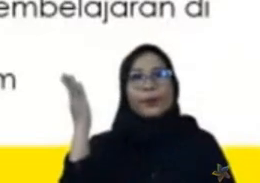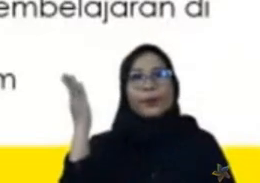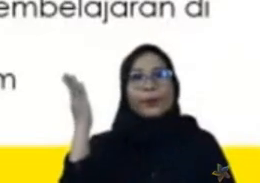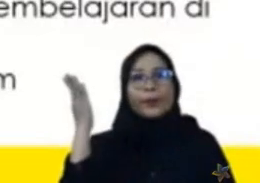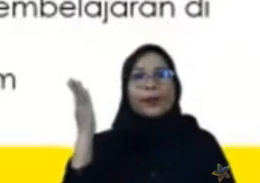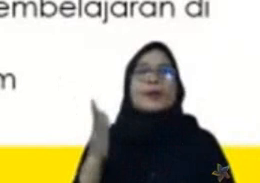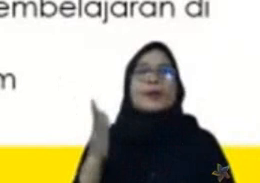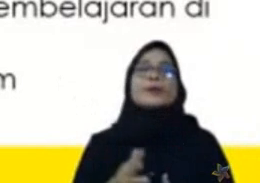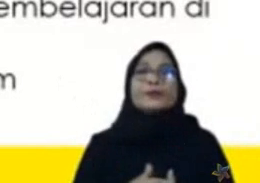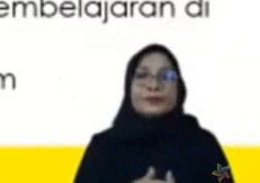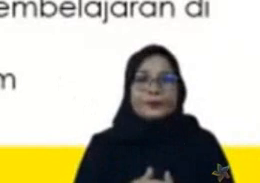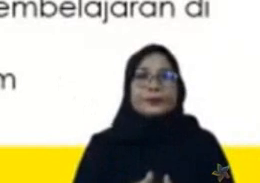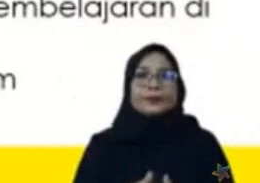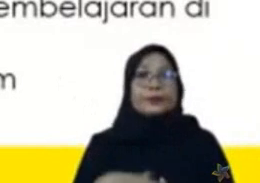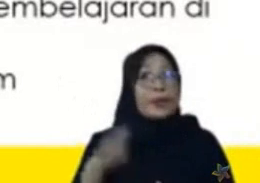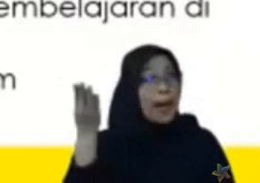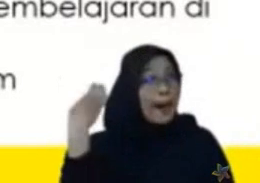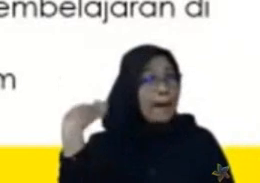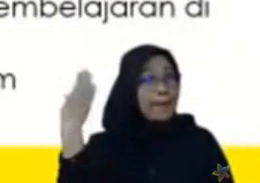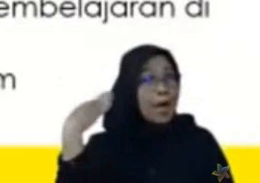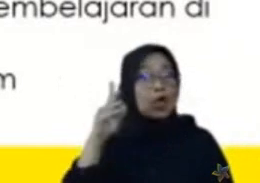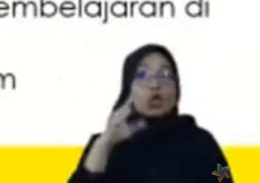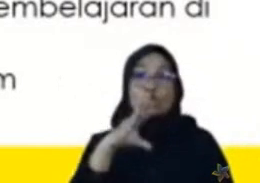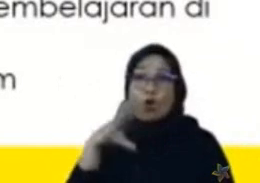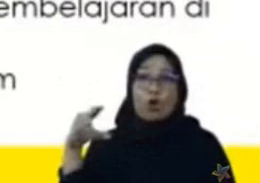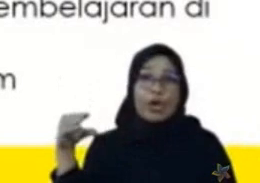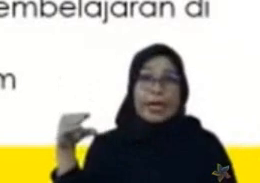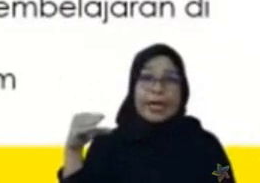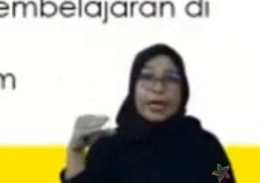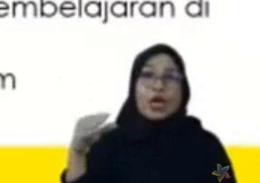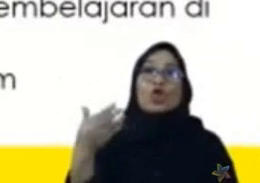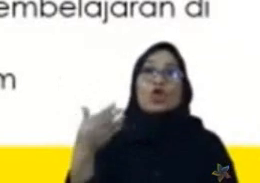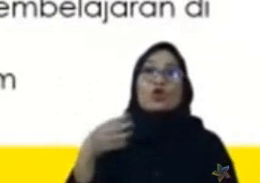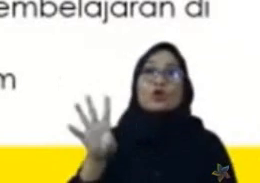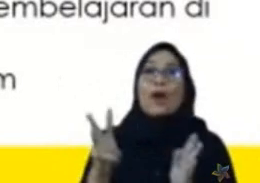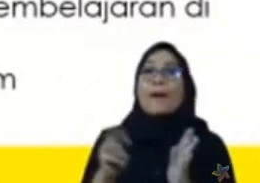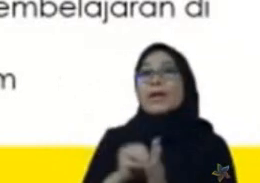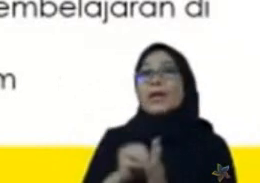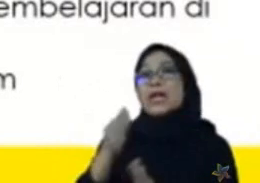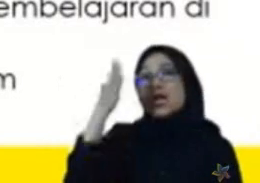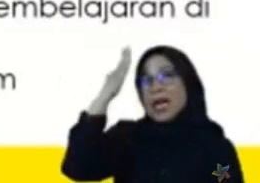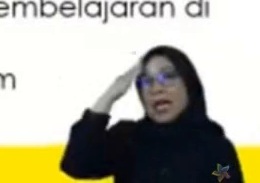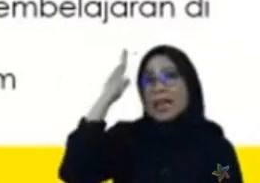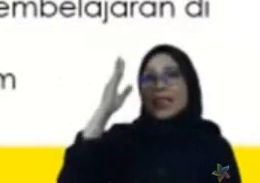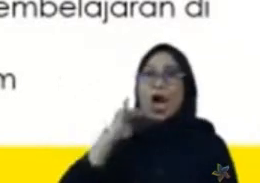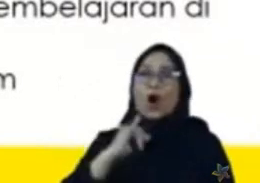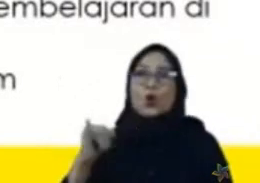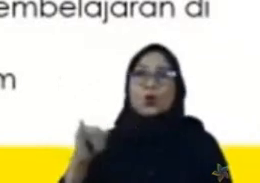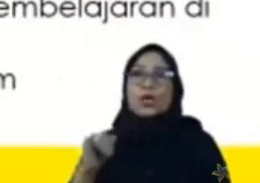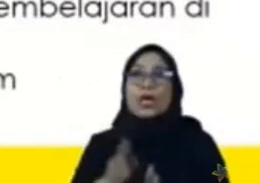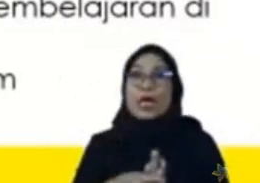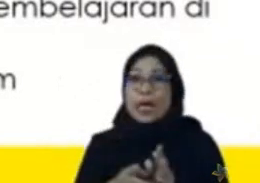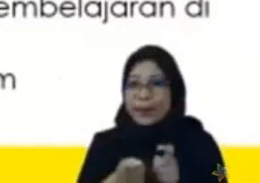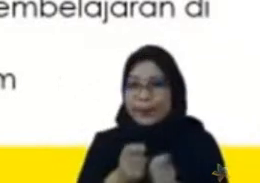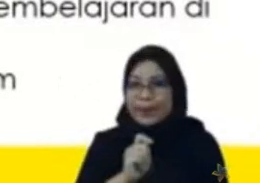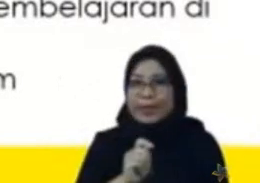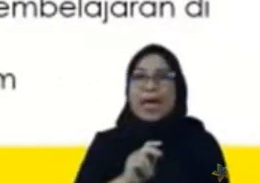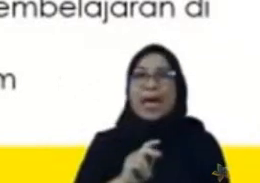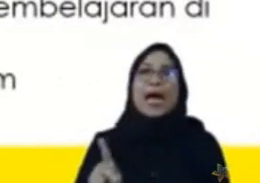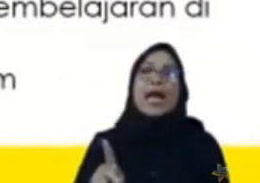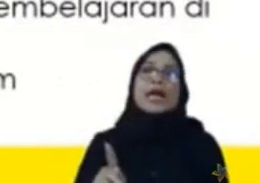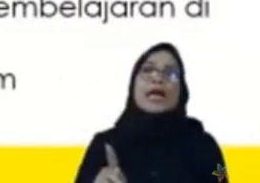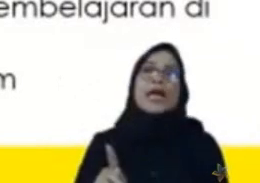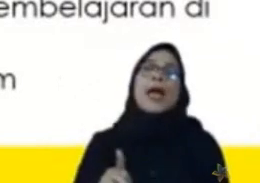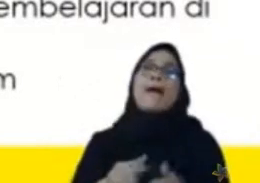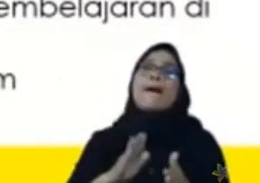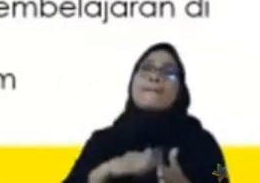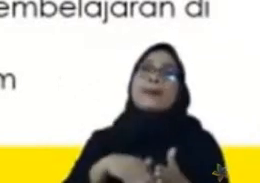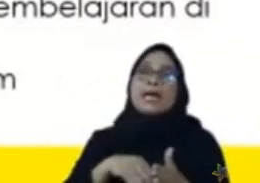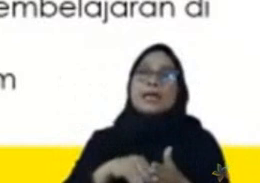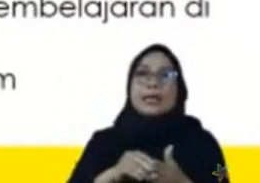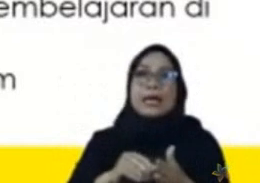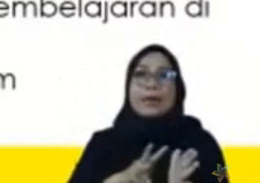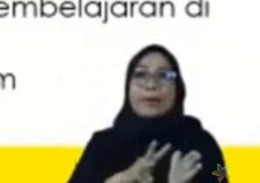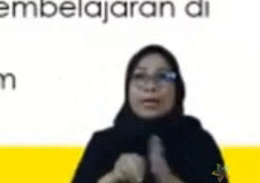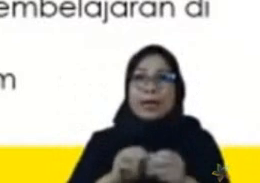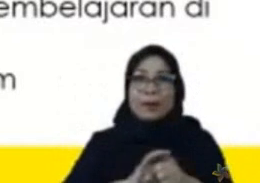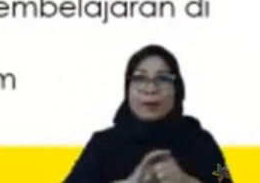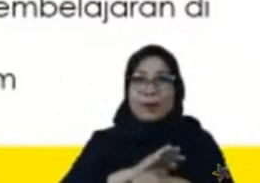Nah, kemarin sore kita juga sudah mengetahui kebijakan pembelajaran di masa pandemi COVID berdasarkan